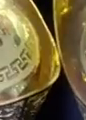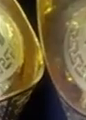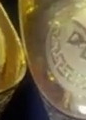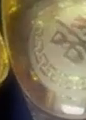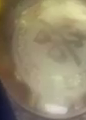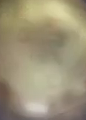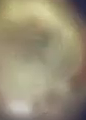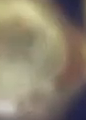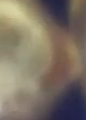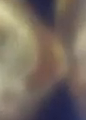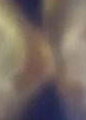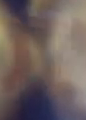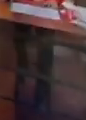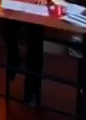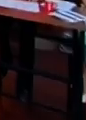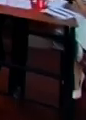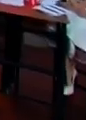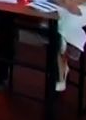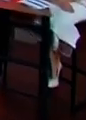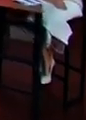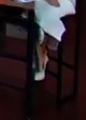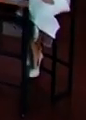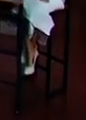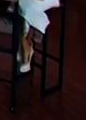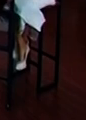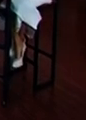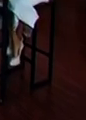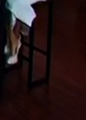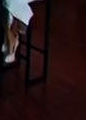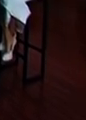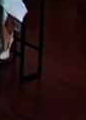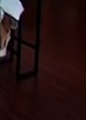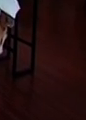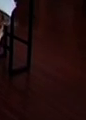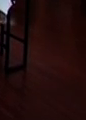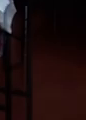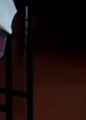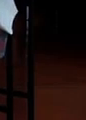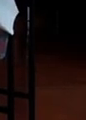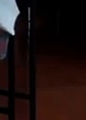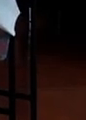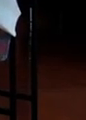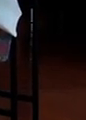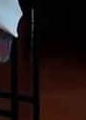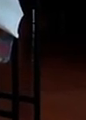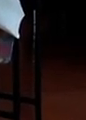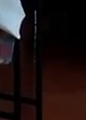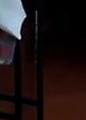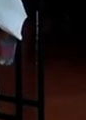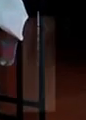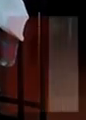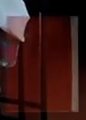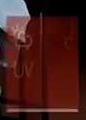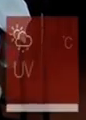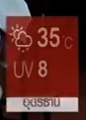หลายคนสงสัยนะคะว่าตอนเด็ก3 คุณแบงค์พบเอกหายไปไหนไม่ได้ไปไหนขยับเวล